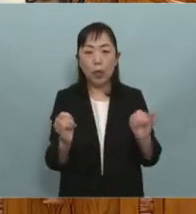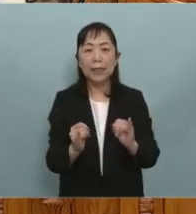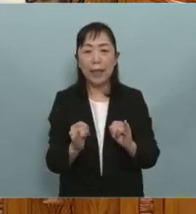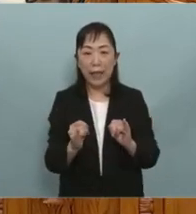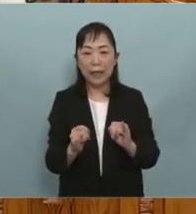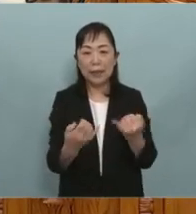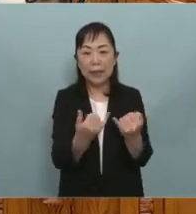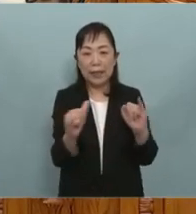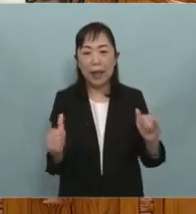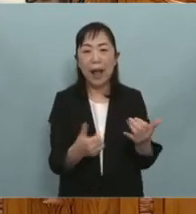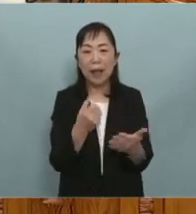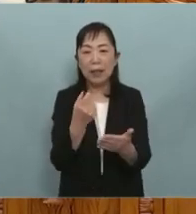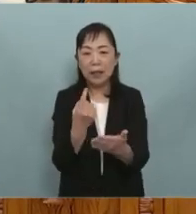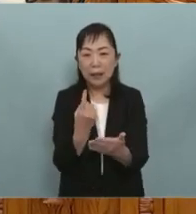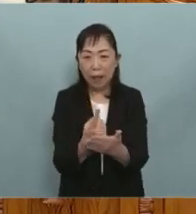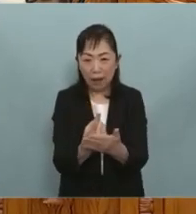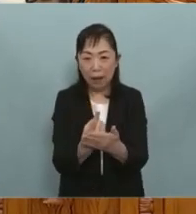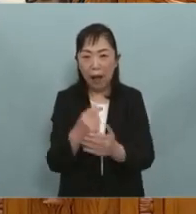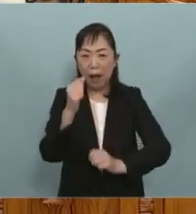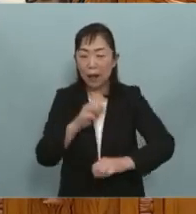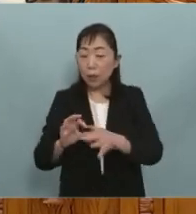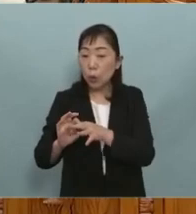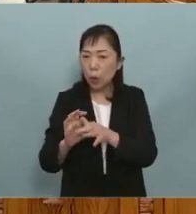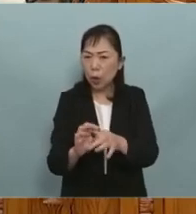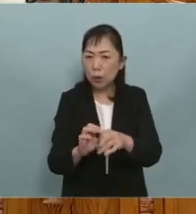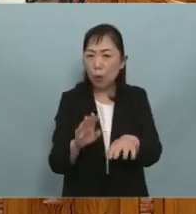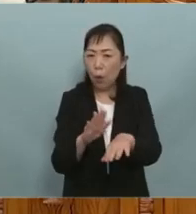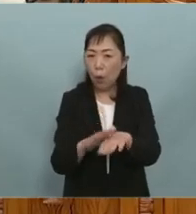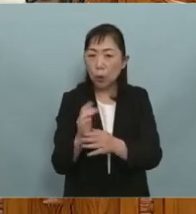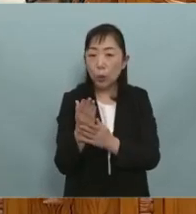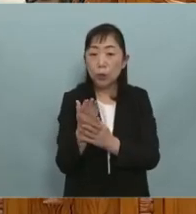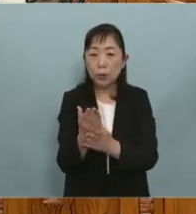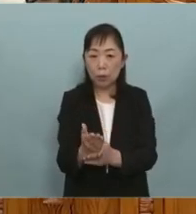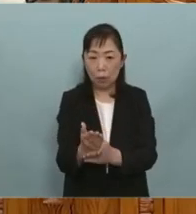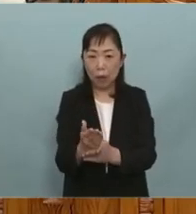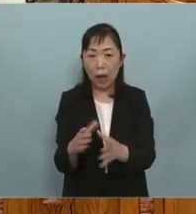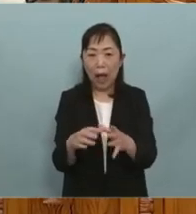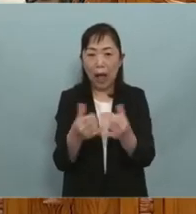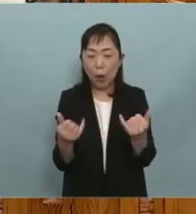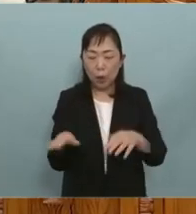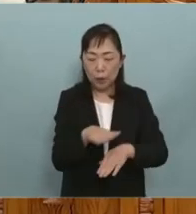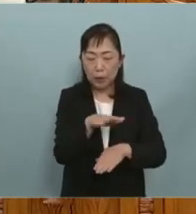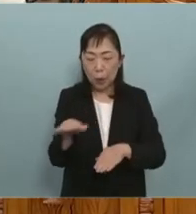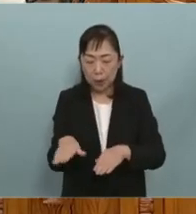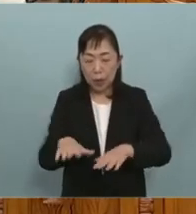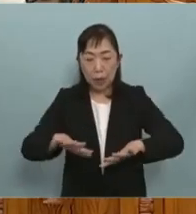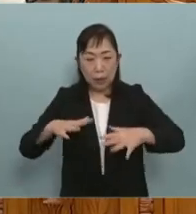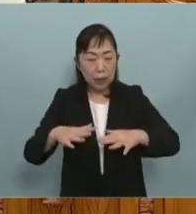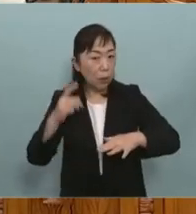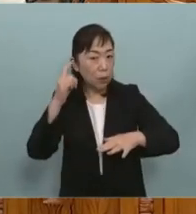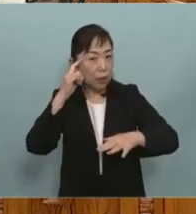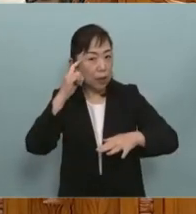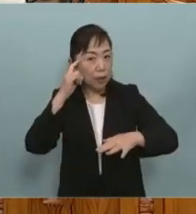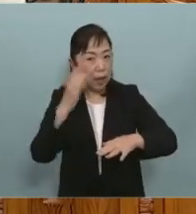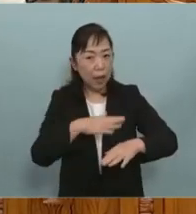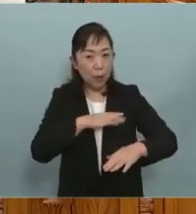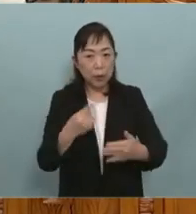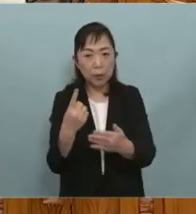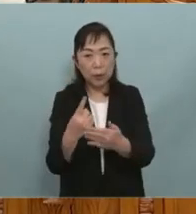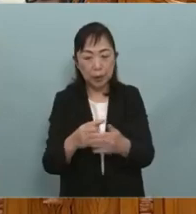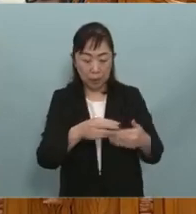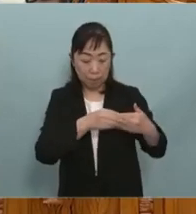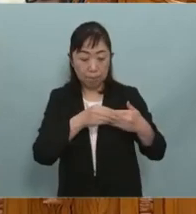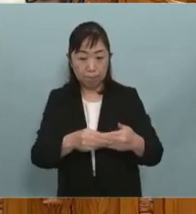社会活動を長く続けてもらうにはどうすればよいか国民的議論を主導して制度改革を